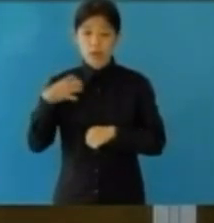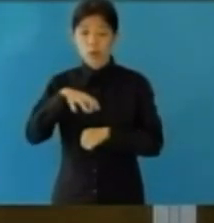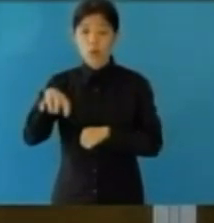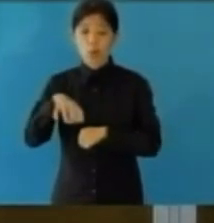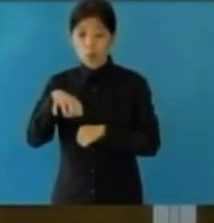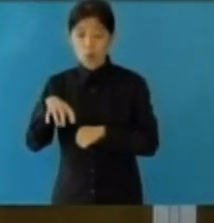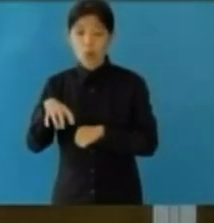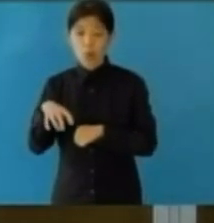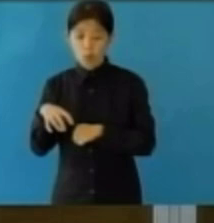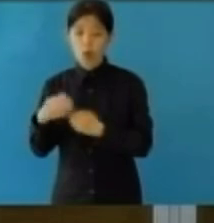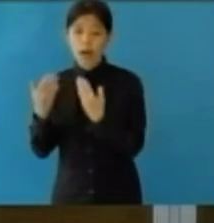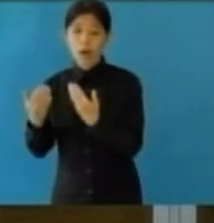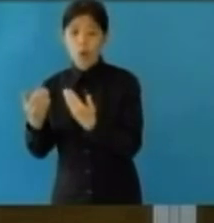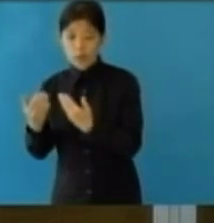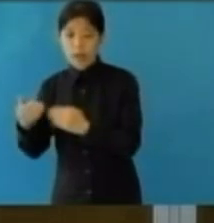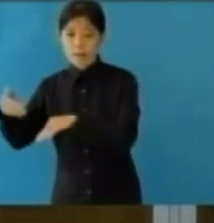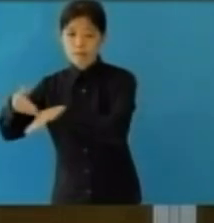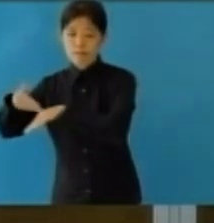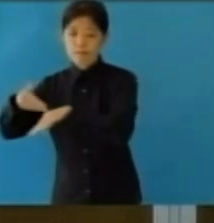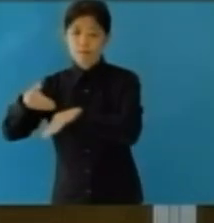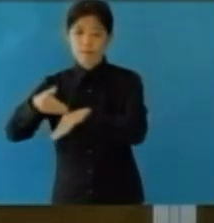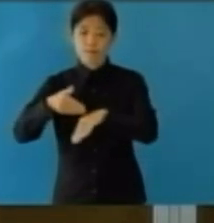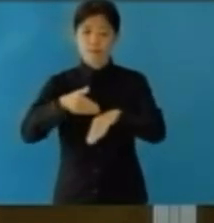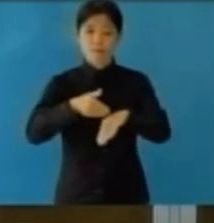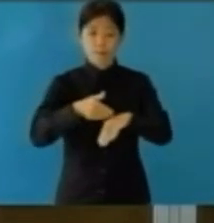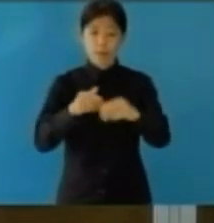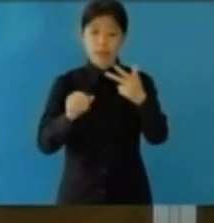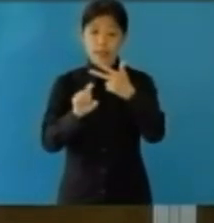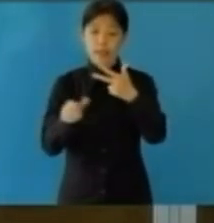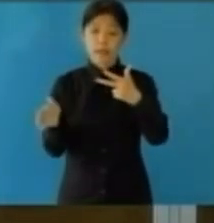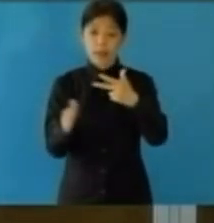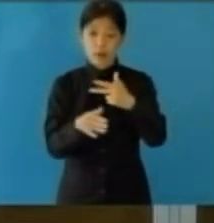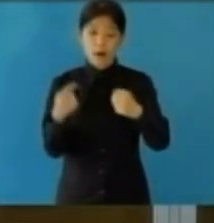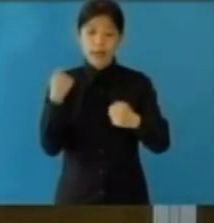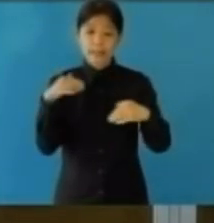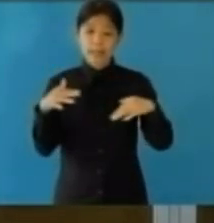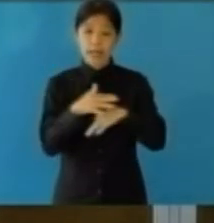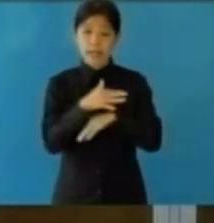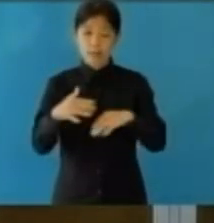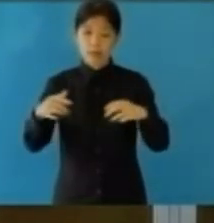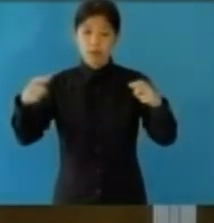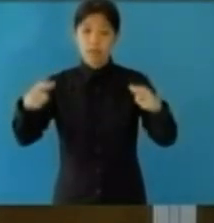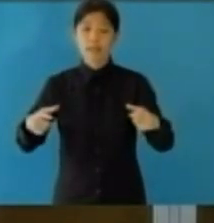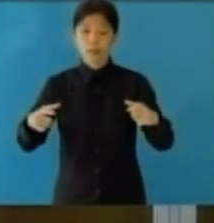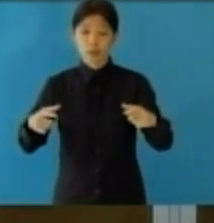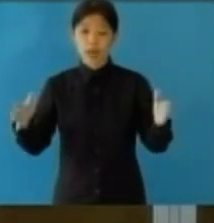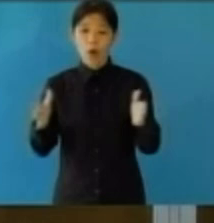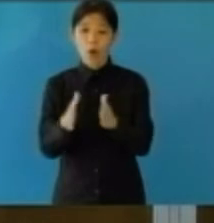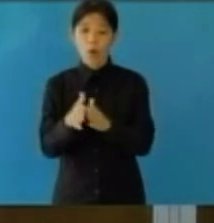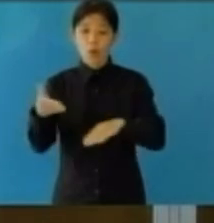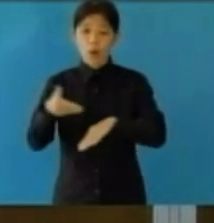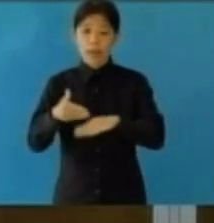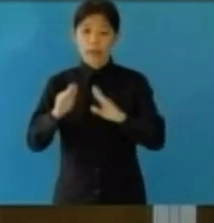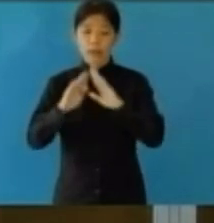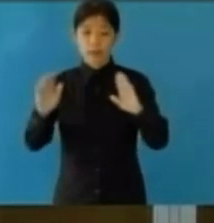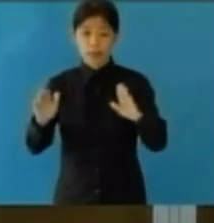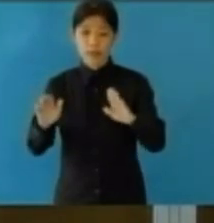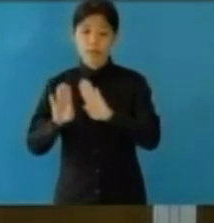学校等で練習を重ね、7月からは白波スタジアム等で合同練習会を行ってき